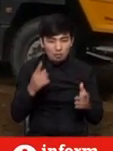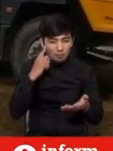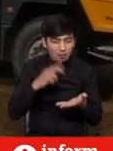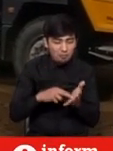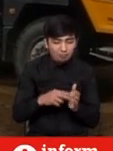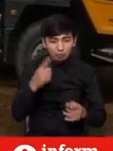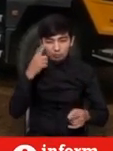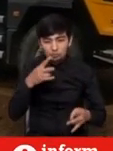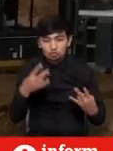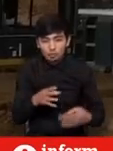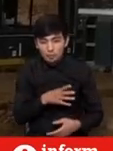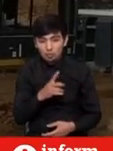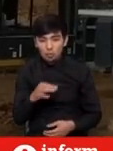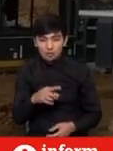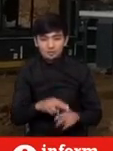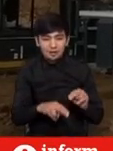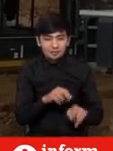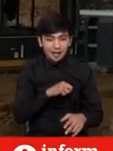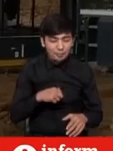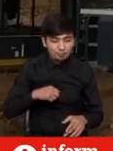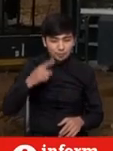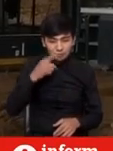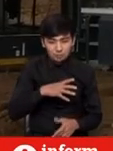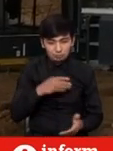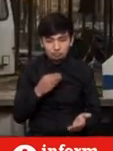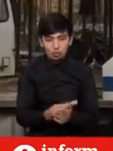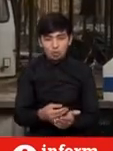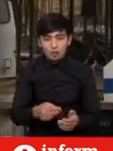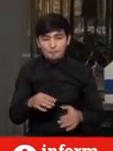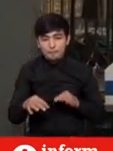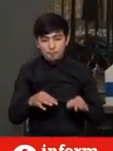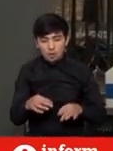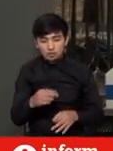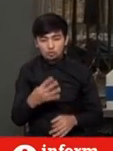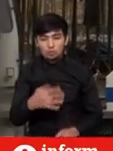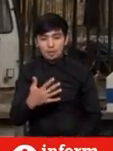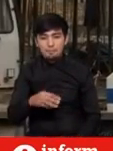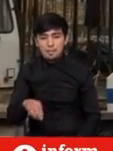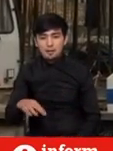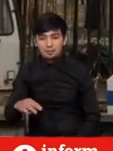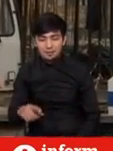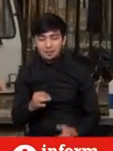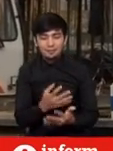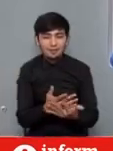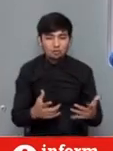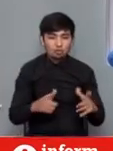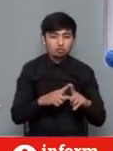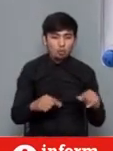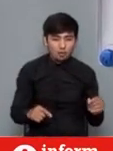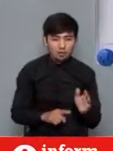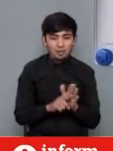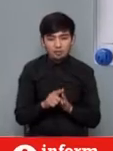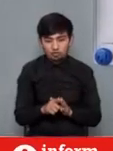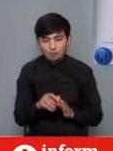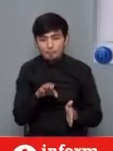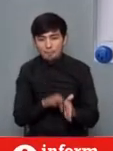но смету пришлось составлять самим строителям что привело к удорожанию проектов на 45 млрд тенге школы и вовсе начали стройку